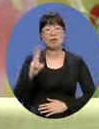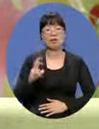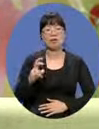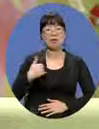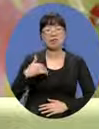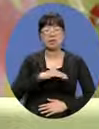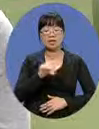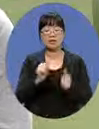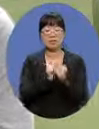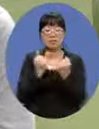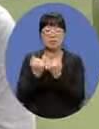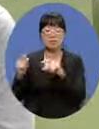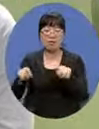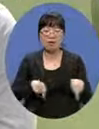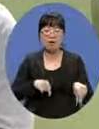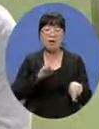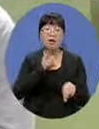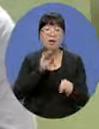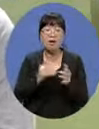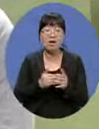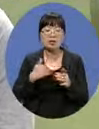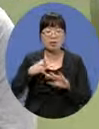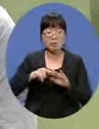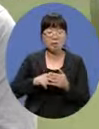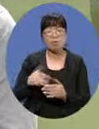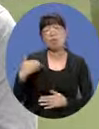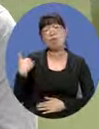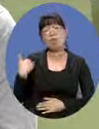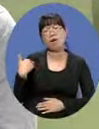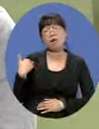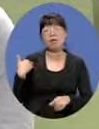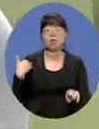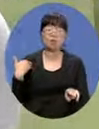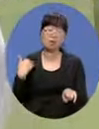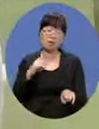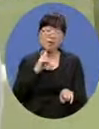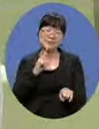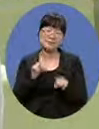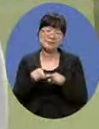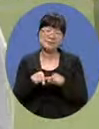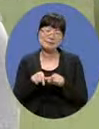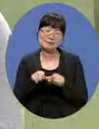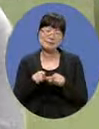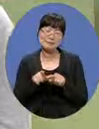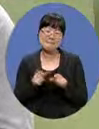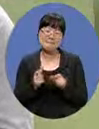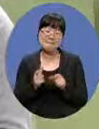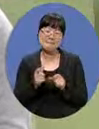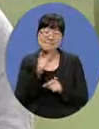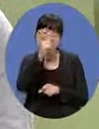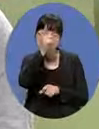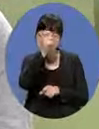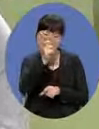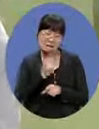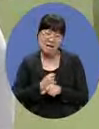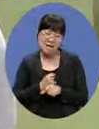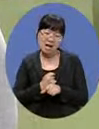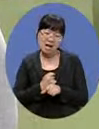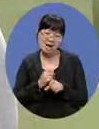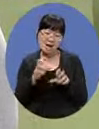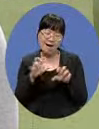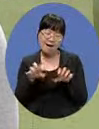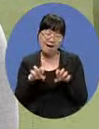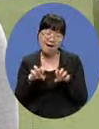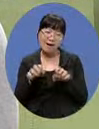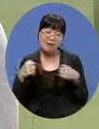하고. 뭐 남녀간에도 그러잖아요. 여자가 내 마음 몰라? 그럼 모른다 그러면 이제 그때부터 싸움 그렇죠. 커지잖아요. 이제 네. 모르는 경우가 많은데. 근데 진짜